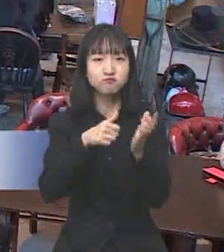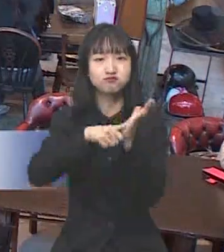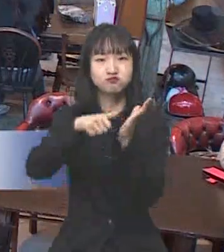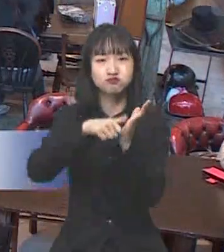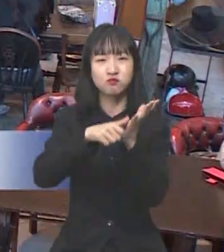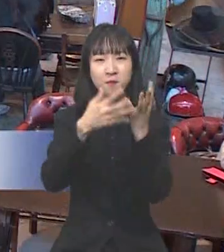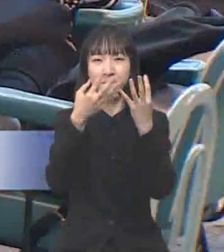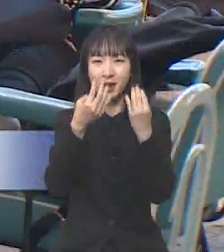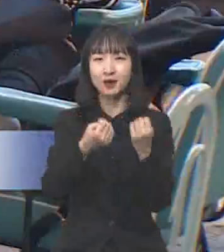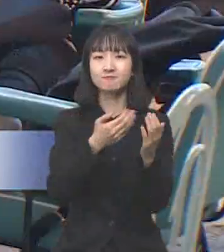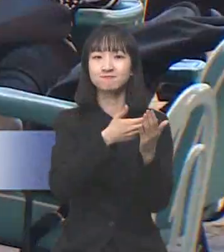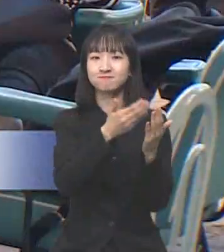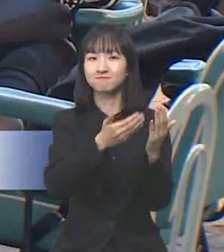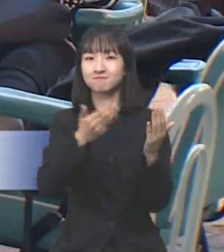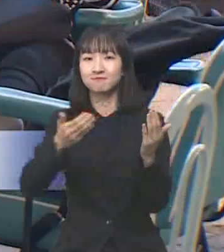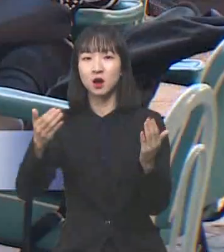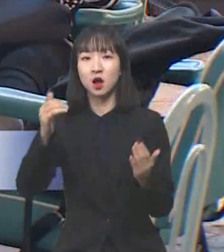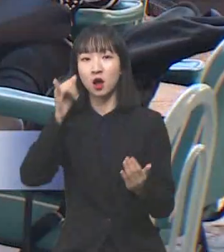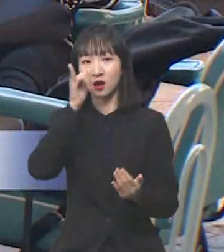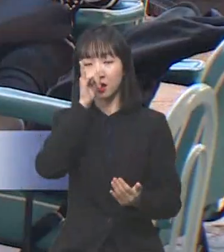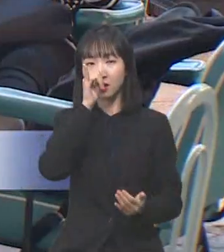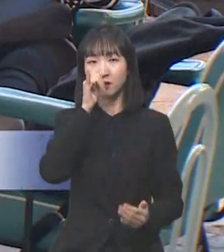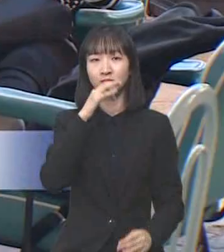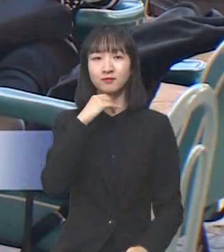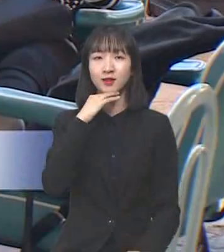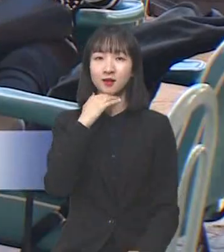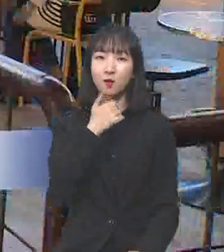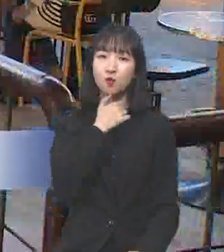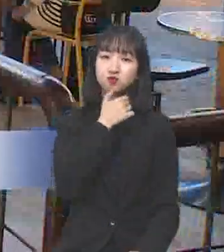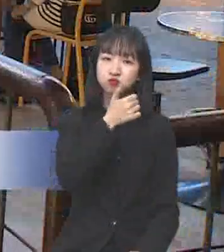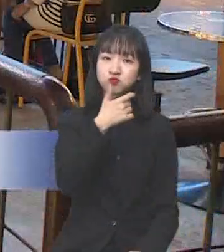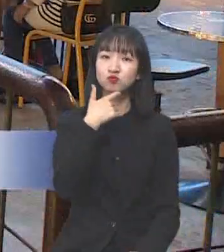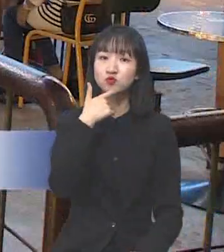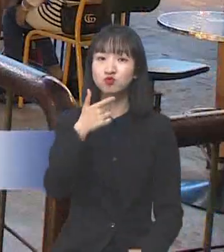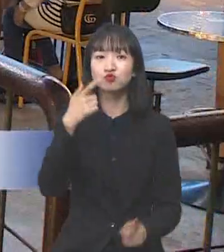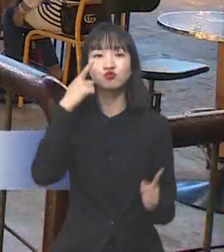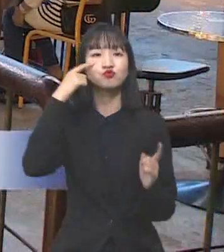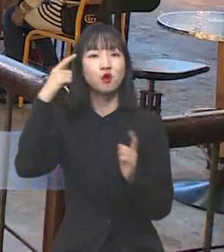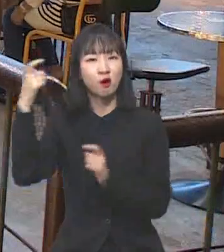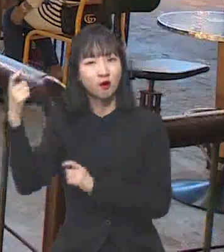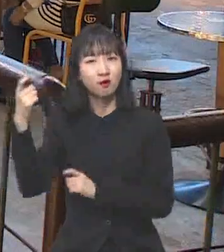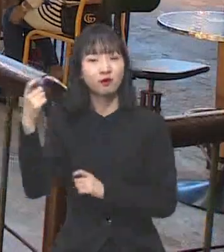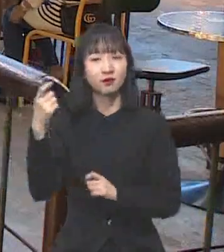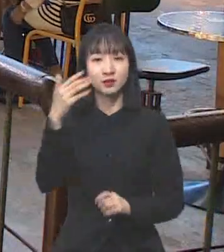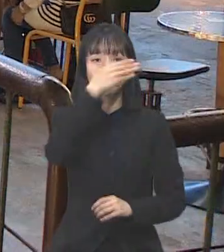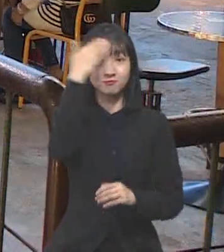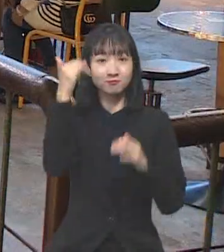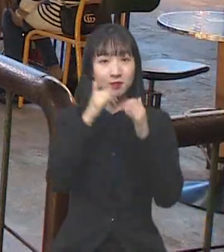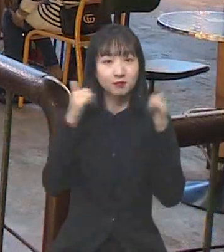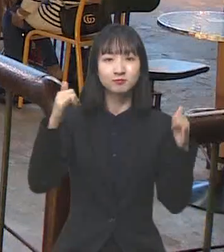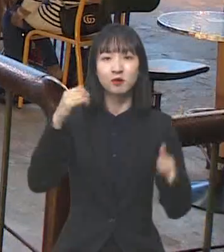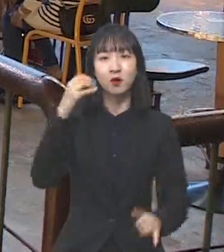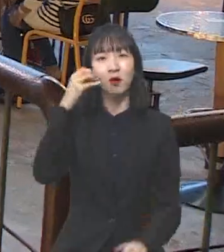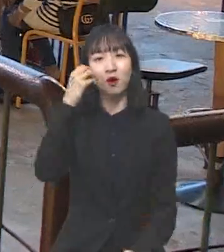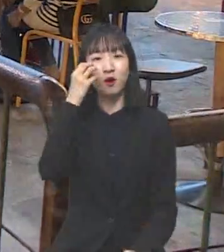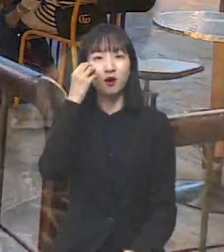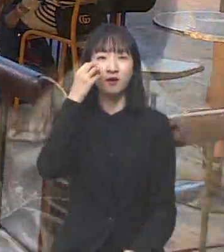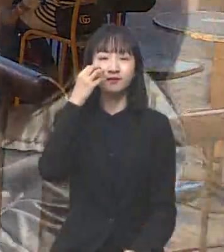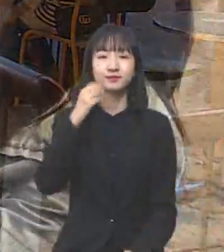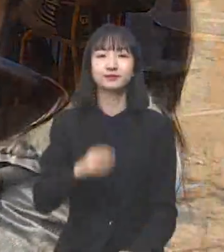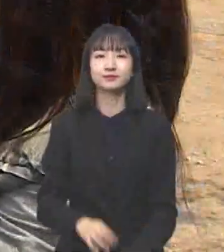가득합니다 중장년층 에겐 어린 시절의 추억을 젊은 세대에겐 신선한 자극을 소개합니다